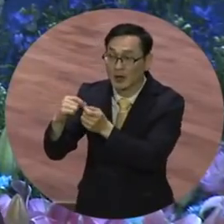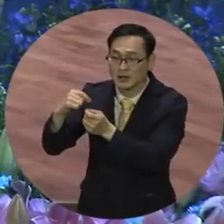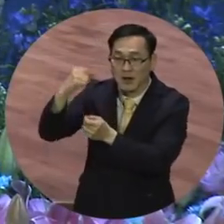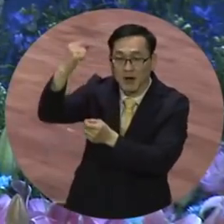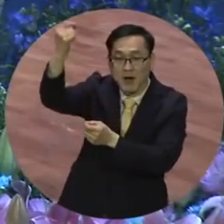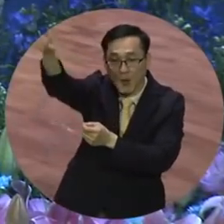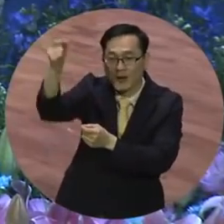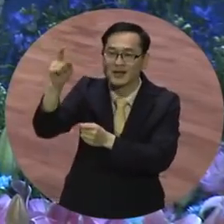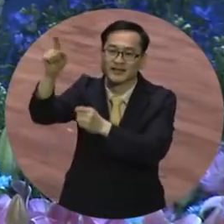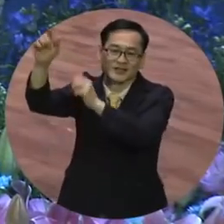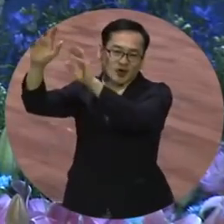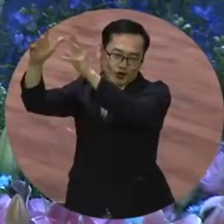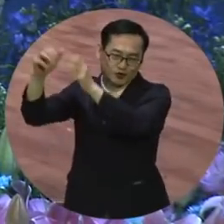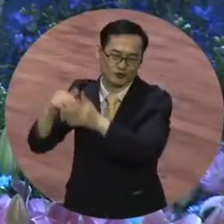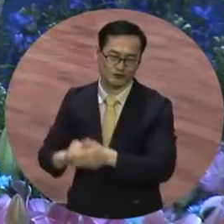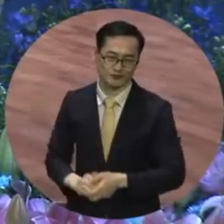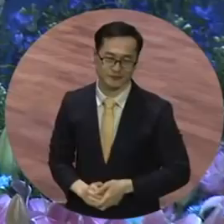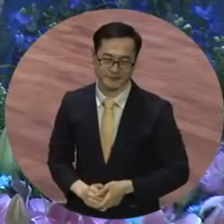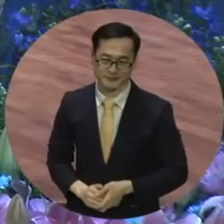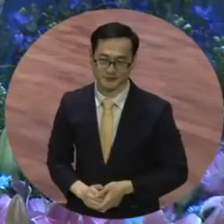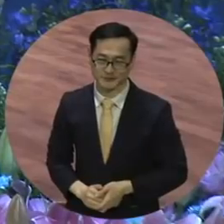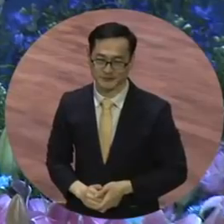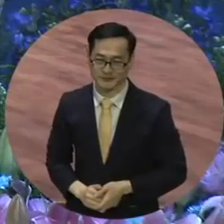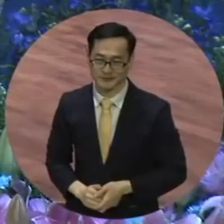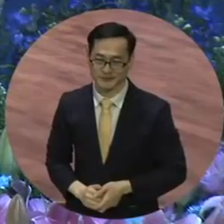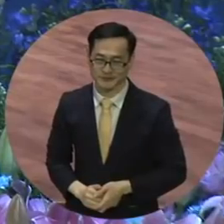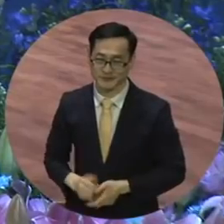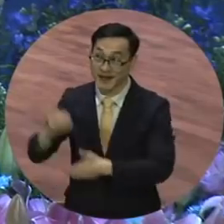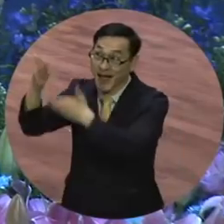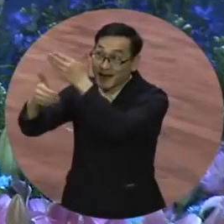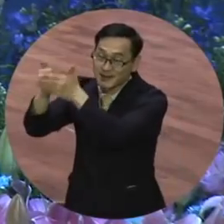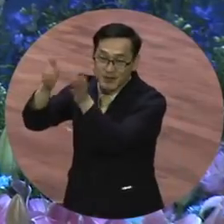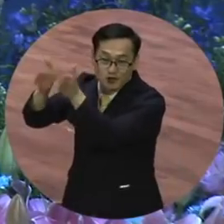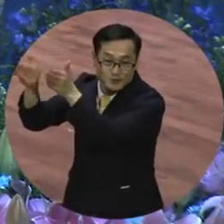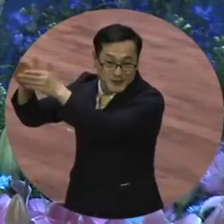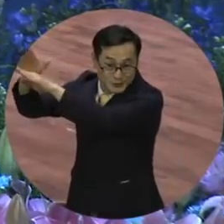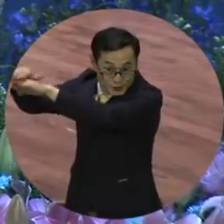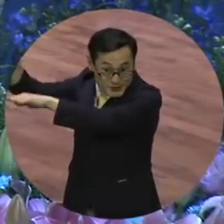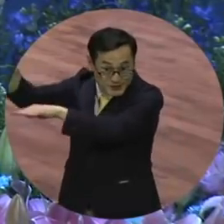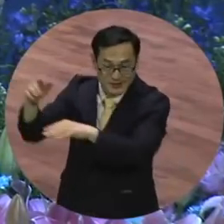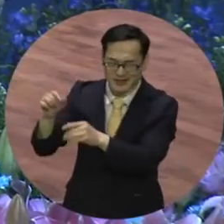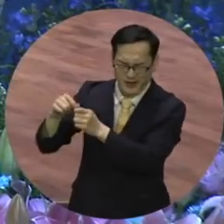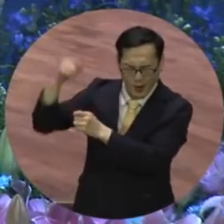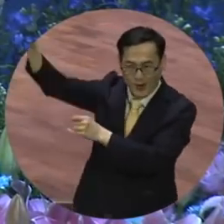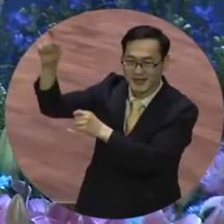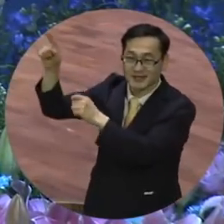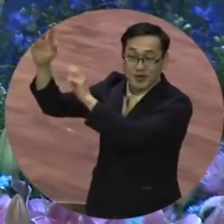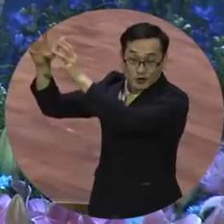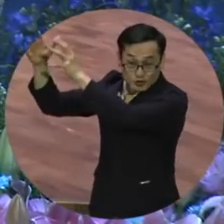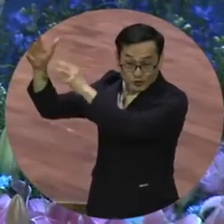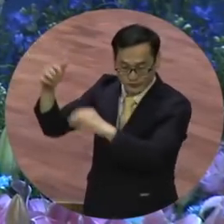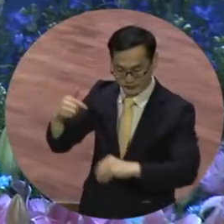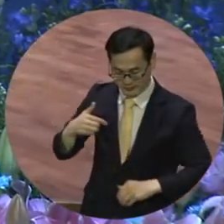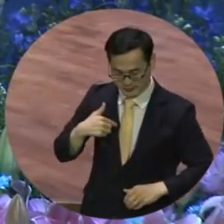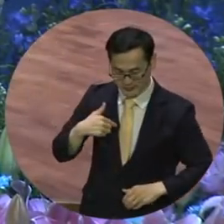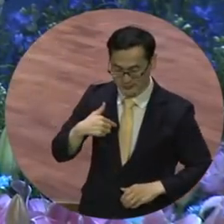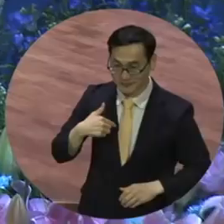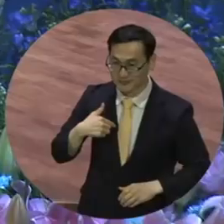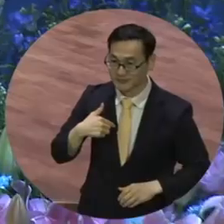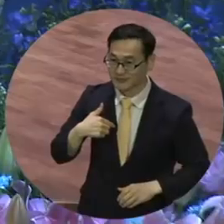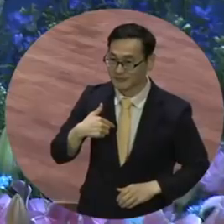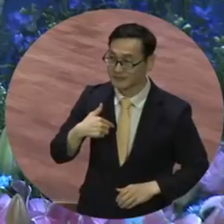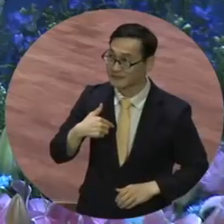우리를 위하여 예배해 놓으신 이 영원한 천국에 우리가 입성해서 그 구원의 잔치 속에서